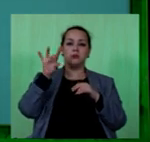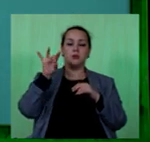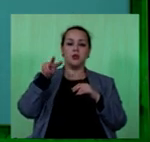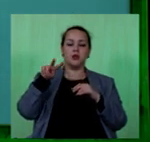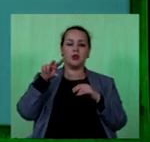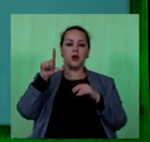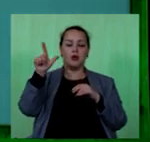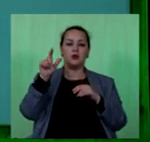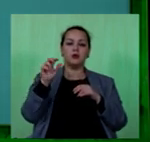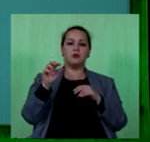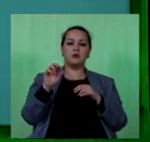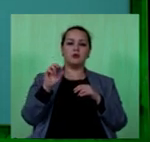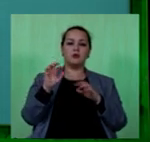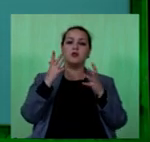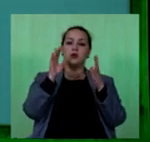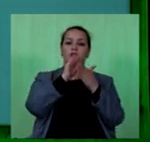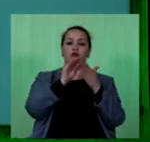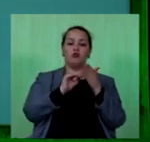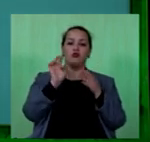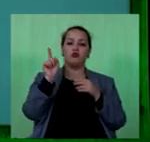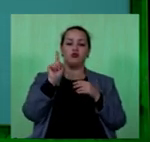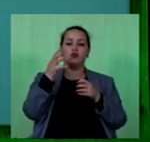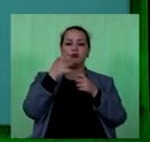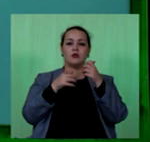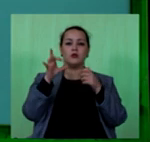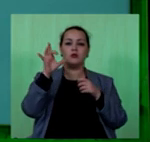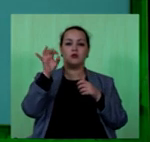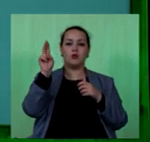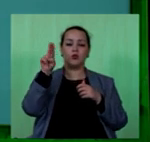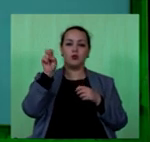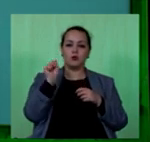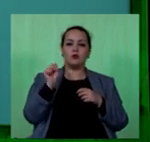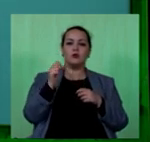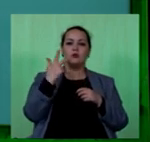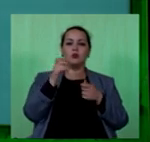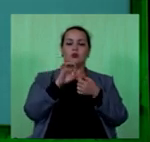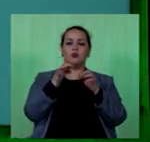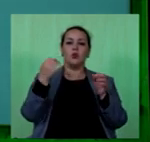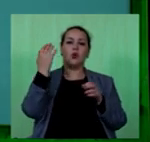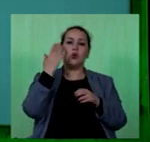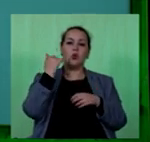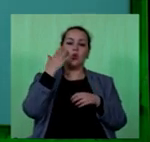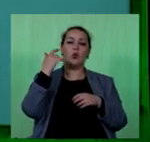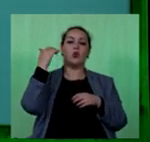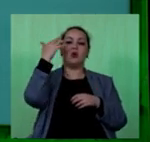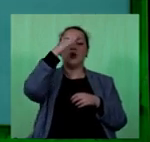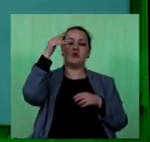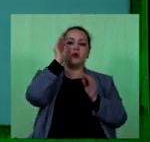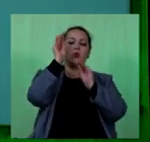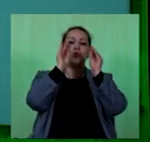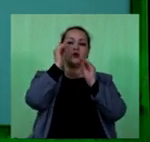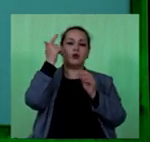среднего рода третье предложение легкие облака украшают голубое небо